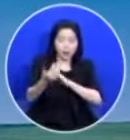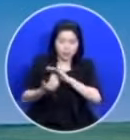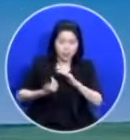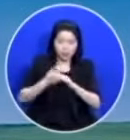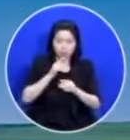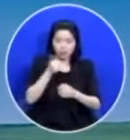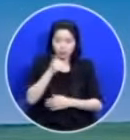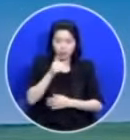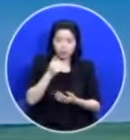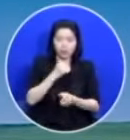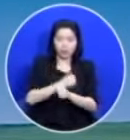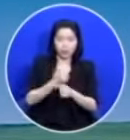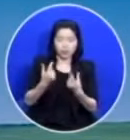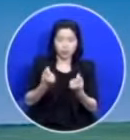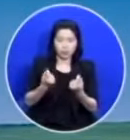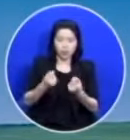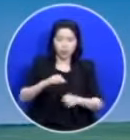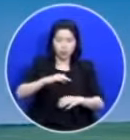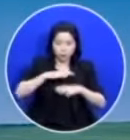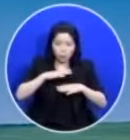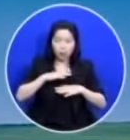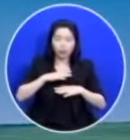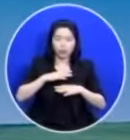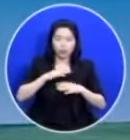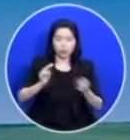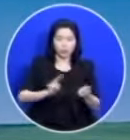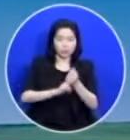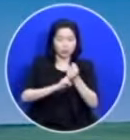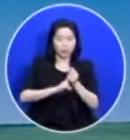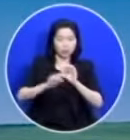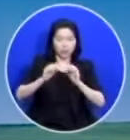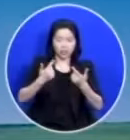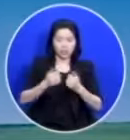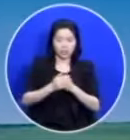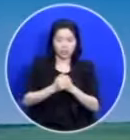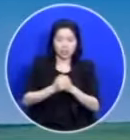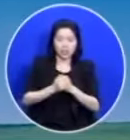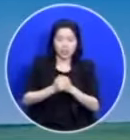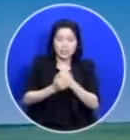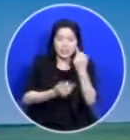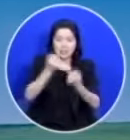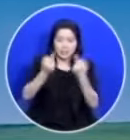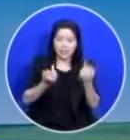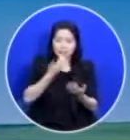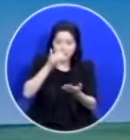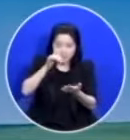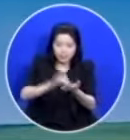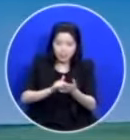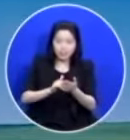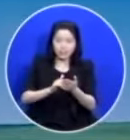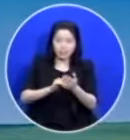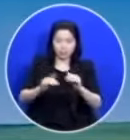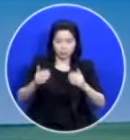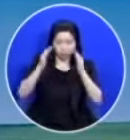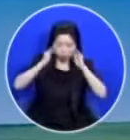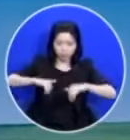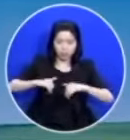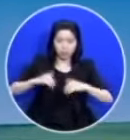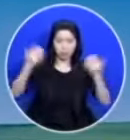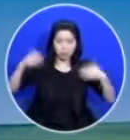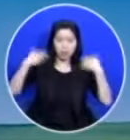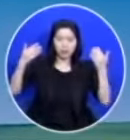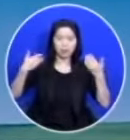하나님의 놀라운 기적의 사도 아닙니까 그러나 산을 쪼개고 바위을 부수는 바람이나